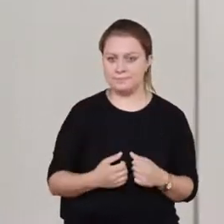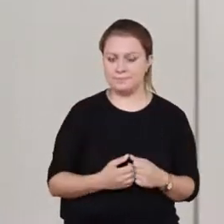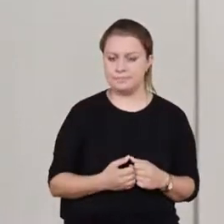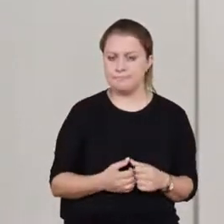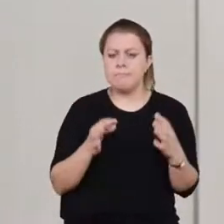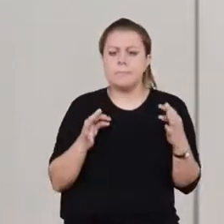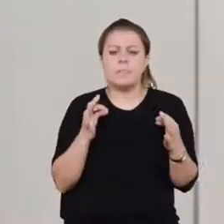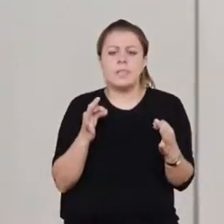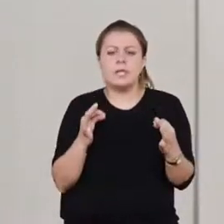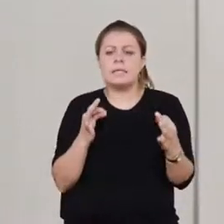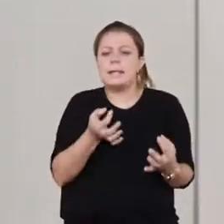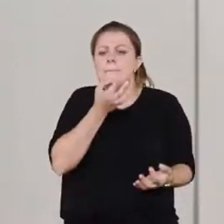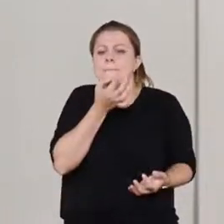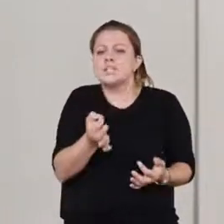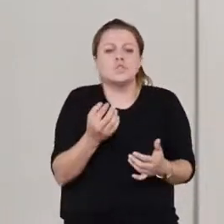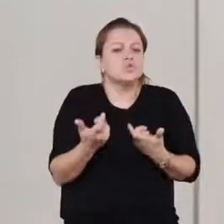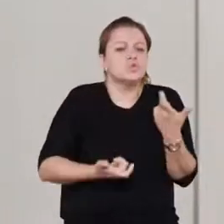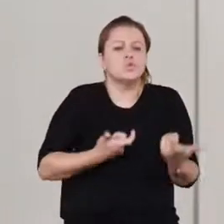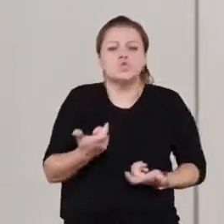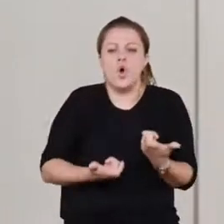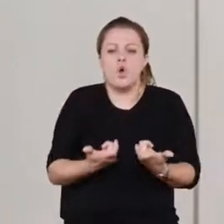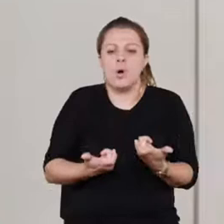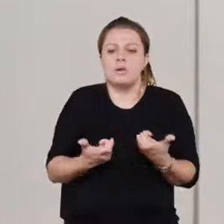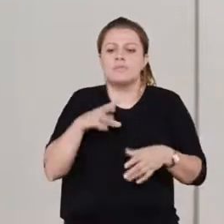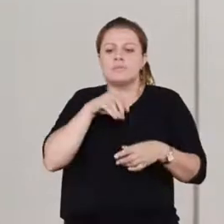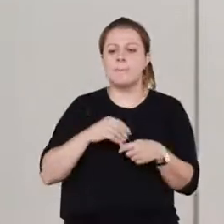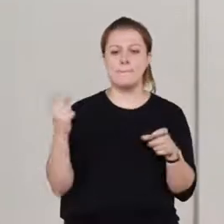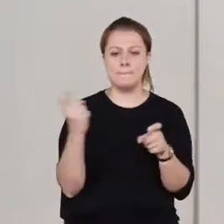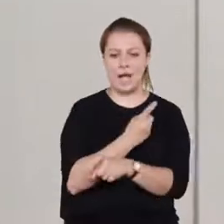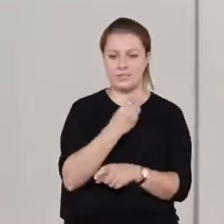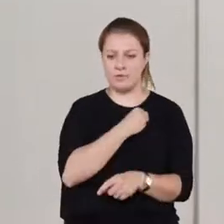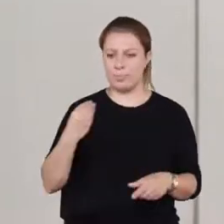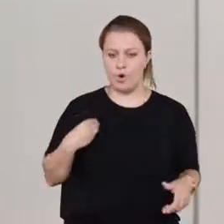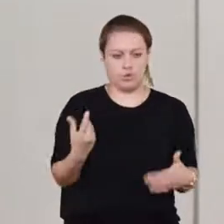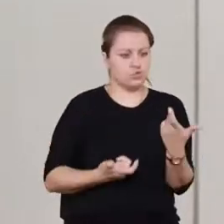No i teraz jest oczywiście pytanie, co robi w tej sprawie państwo polskie?